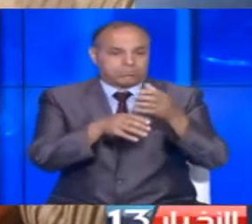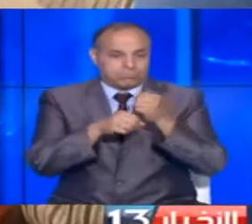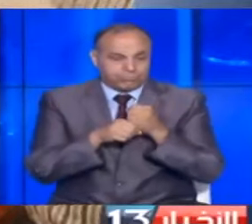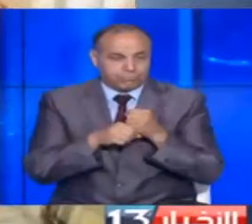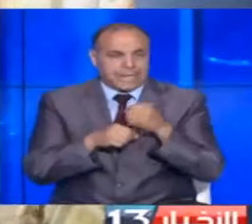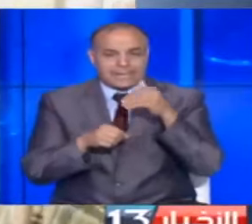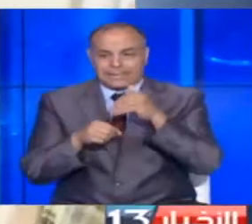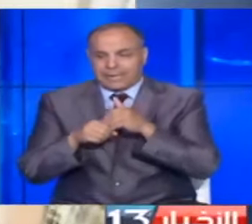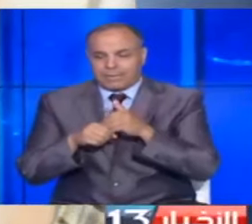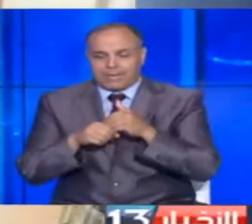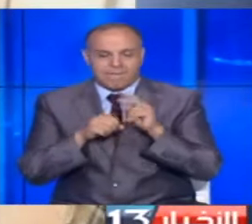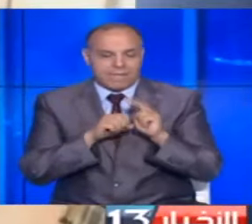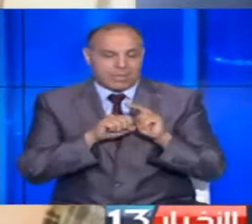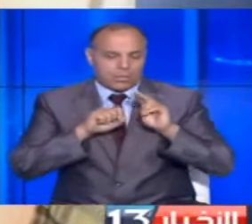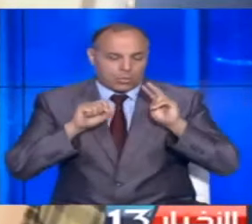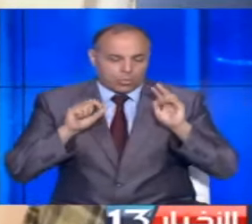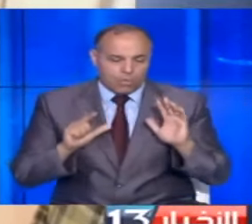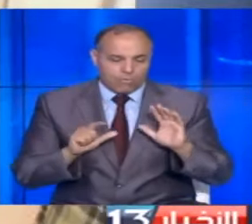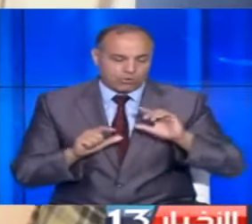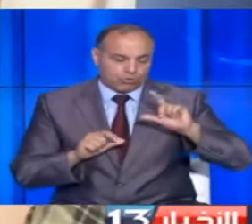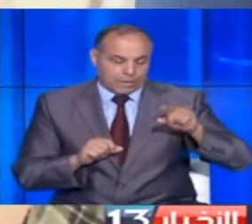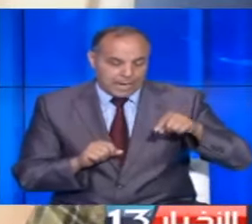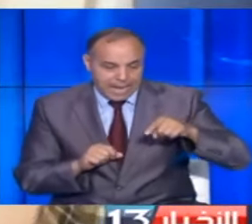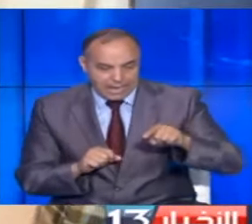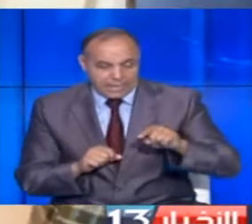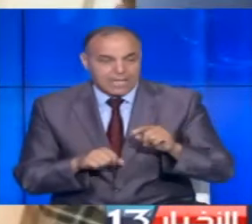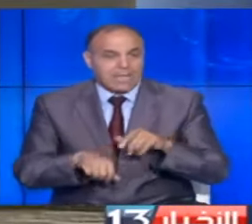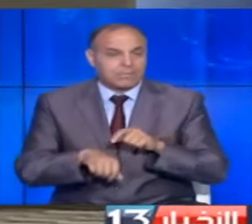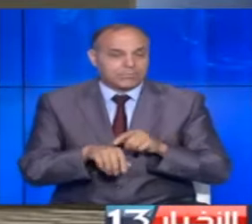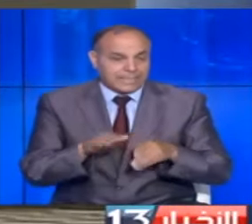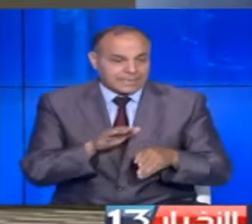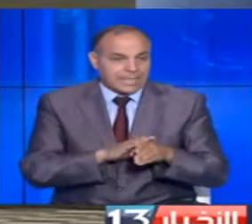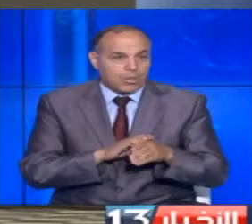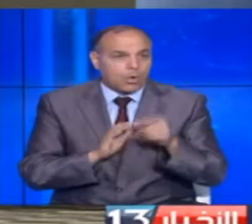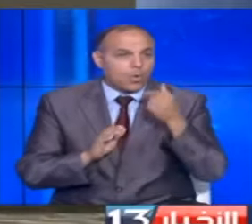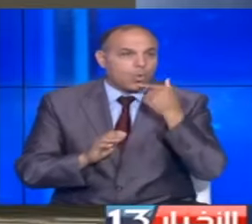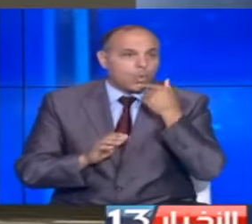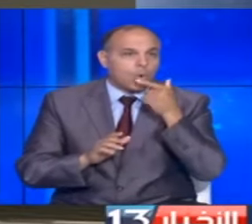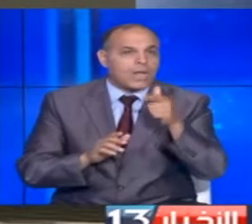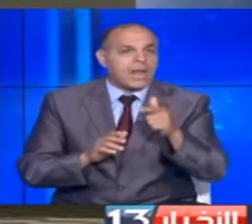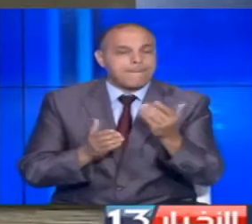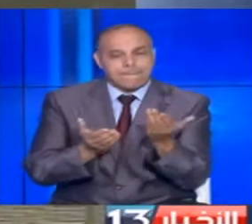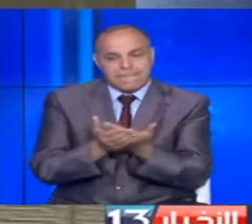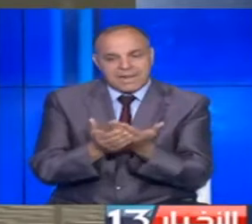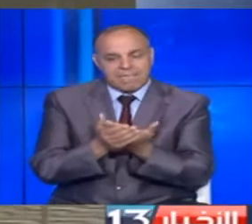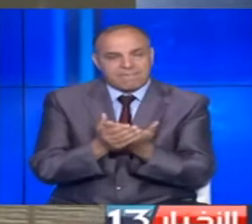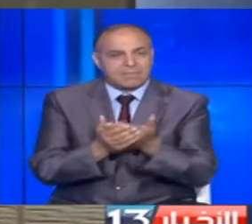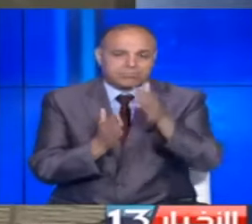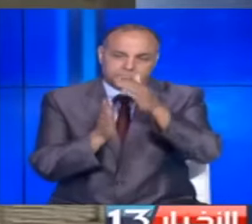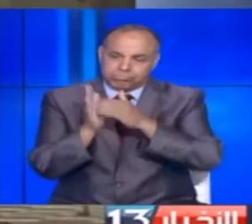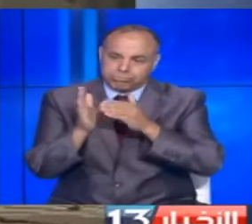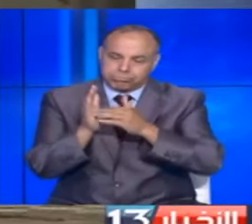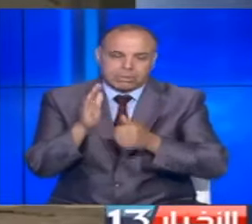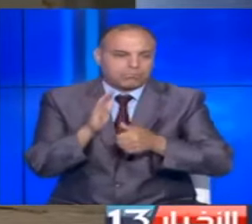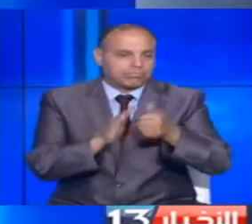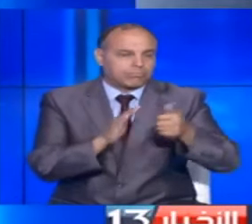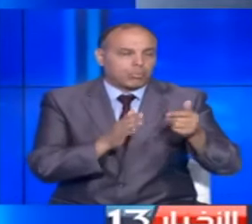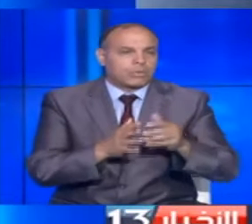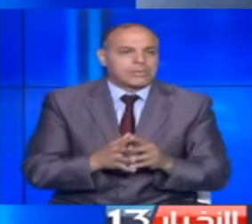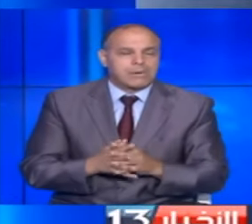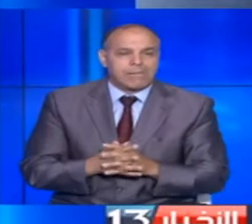حتى التاسع والعشرين من الشهر الحالي ينطلق بعدها البث في ملفات القائمات المترشحه